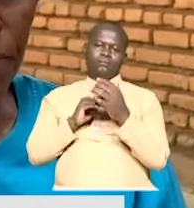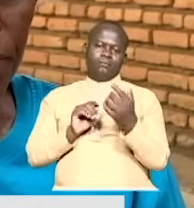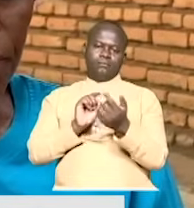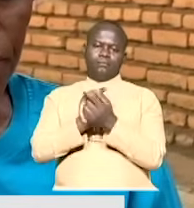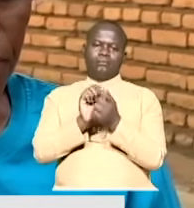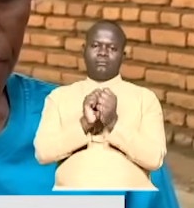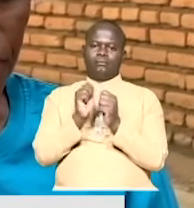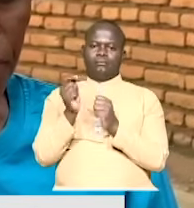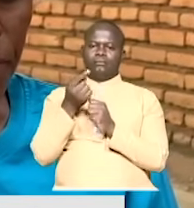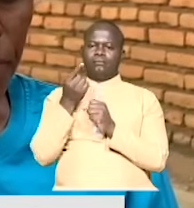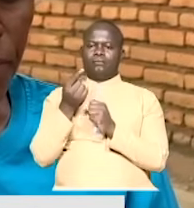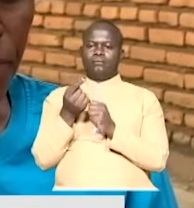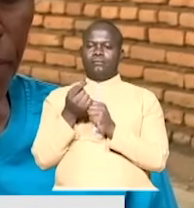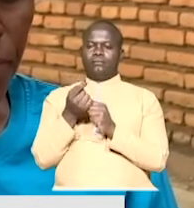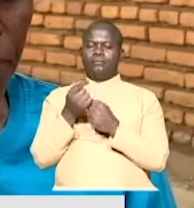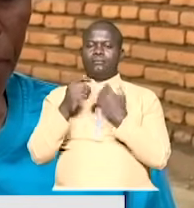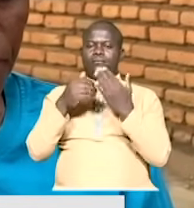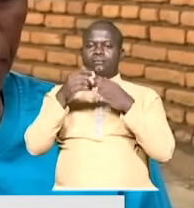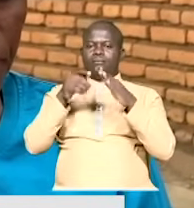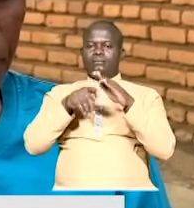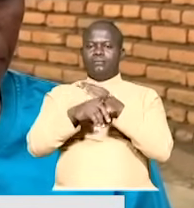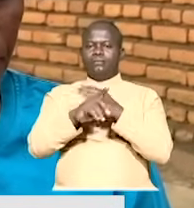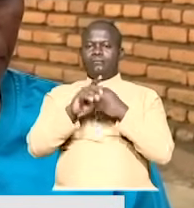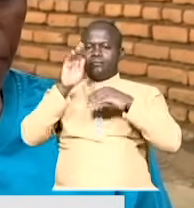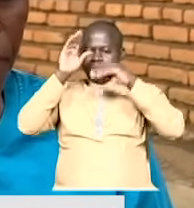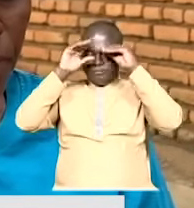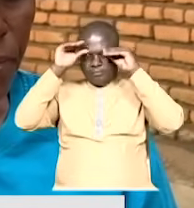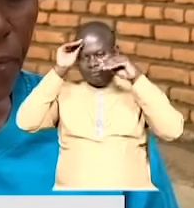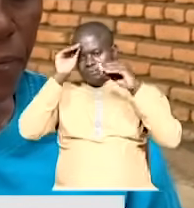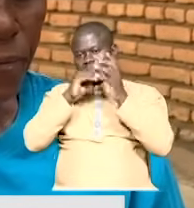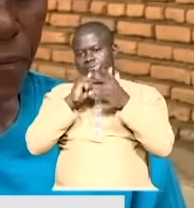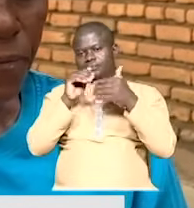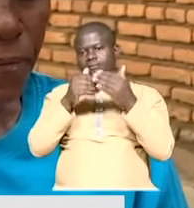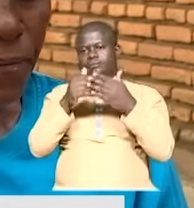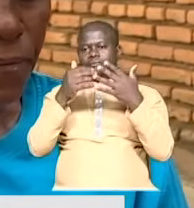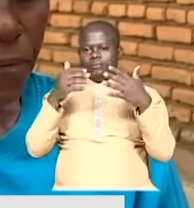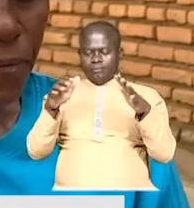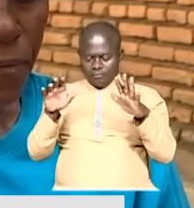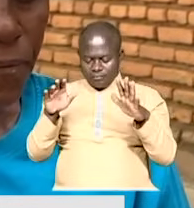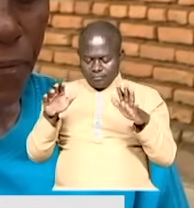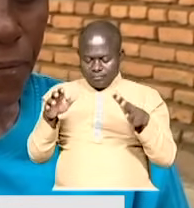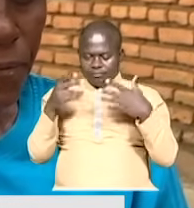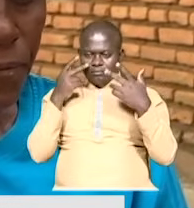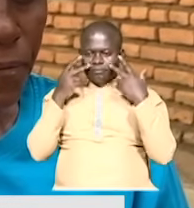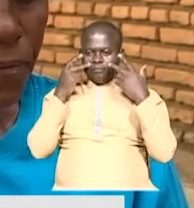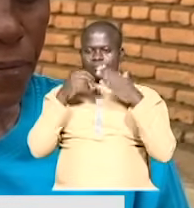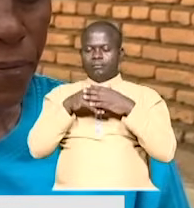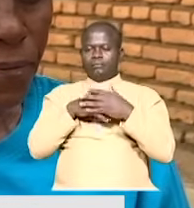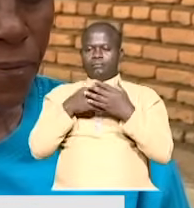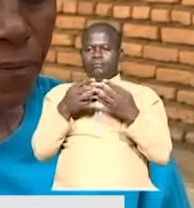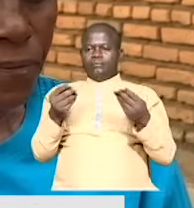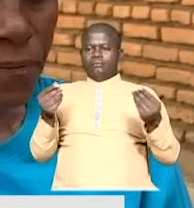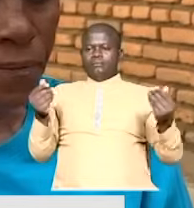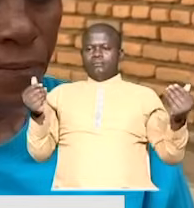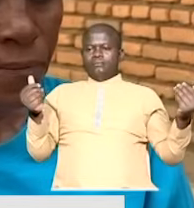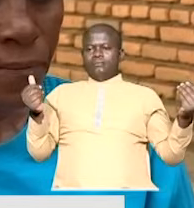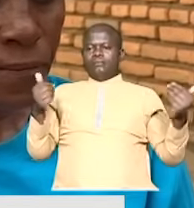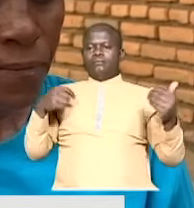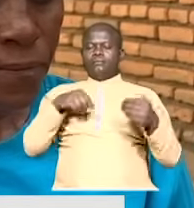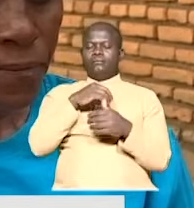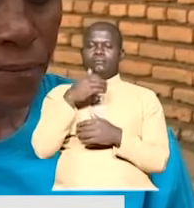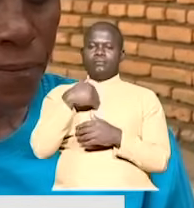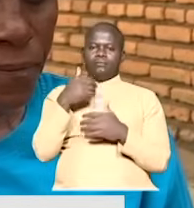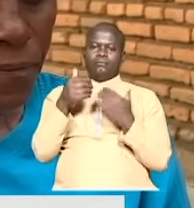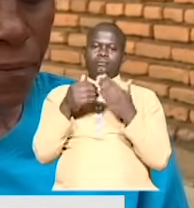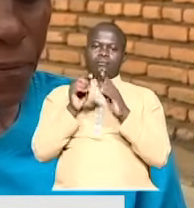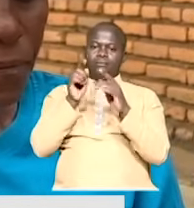umwe ninjira hangaha mu isa na mitima ndiga barenyigisha numva rwose ndabohotse numva gize ikintu cyo kujya